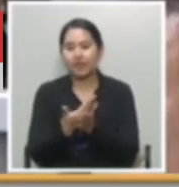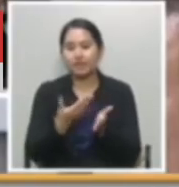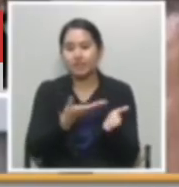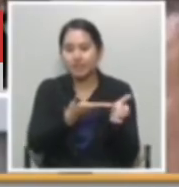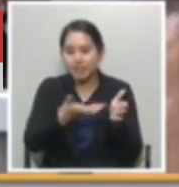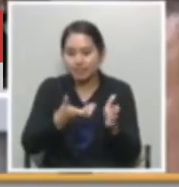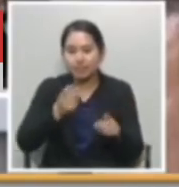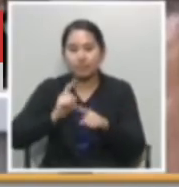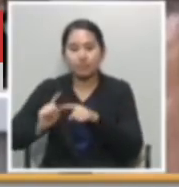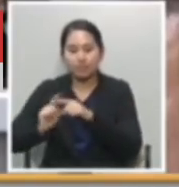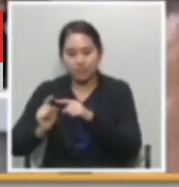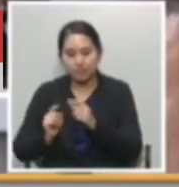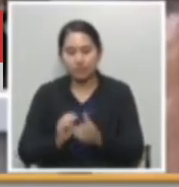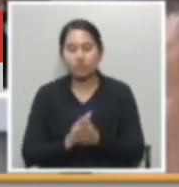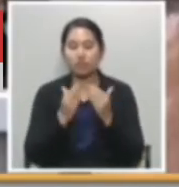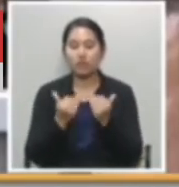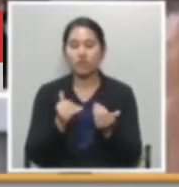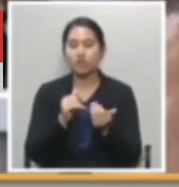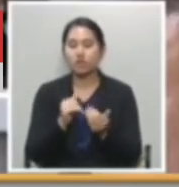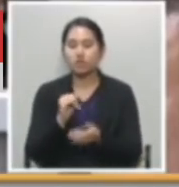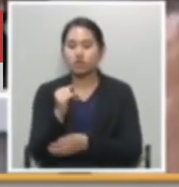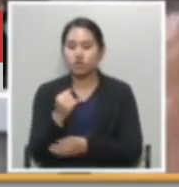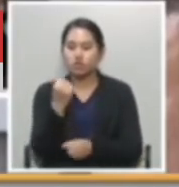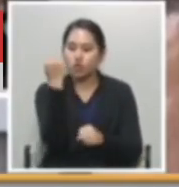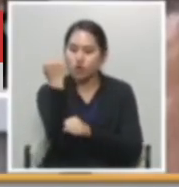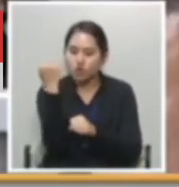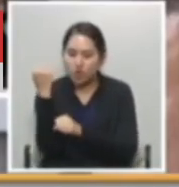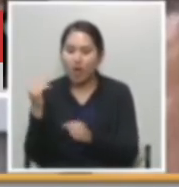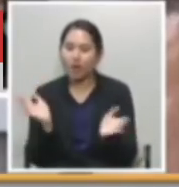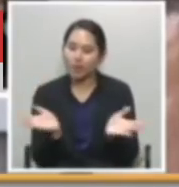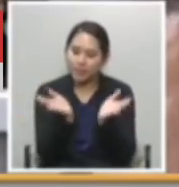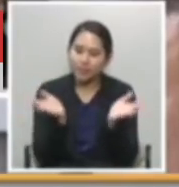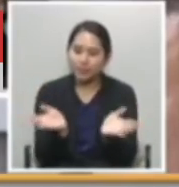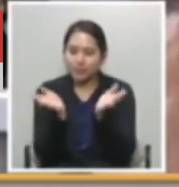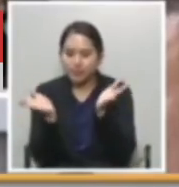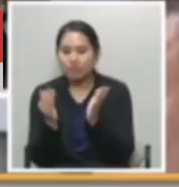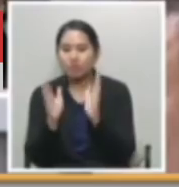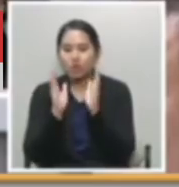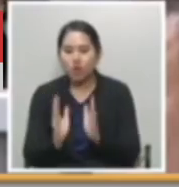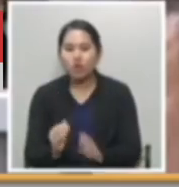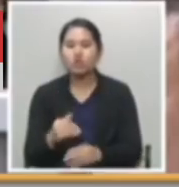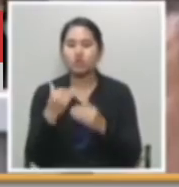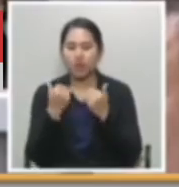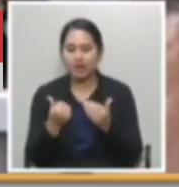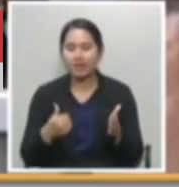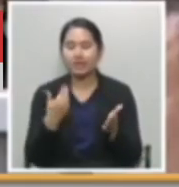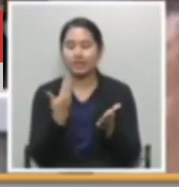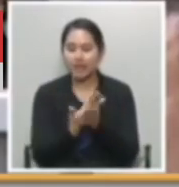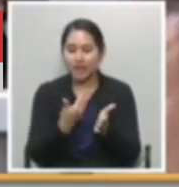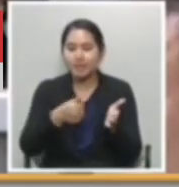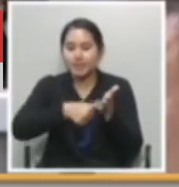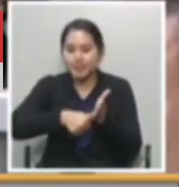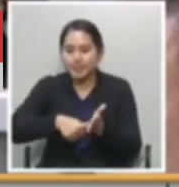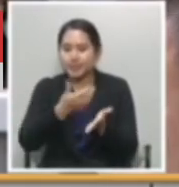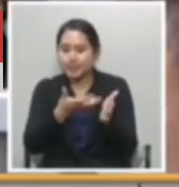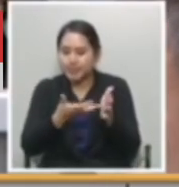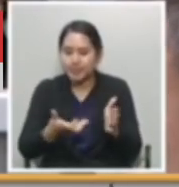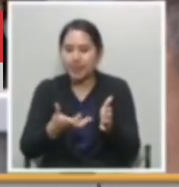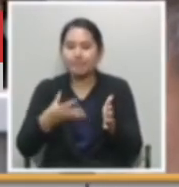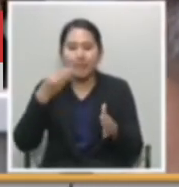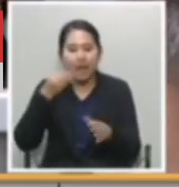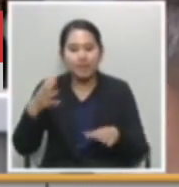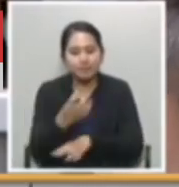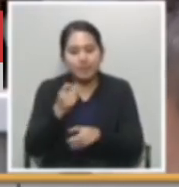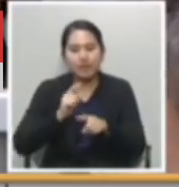นเป็นหนี้กันหมดแล้วบัวแต่บอกว่าโอ้ยผมจะส่งเสริมอย่างนั้นคนมันเป็นหนี้จะตายอยู่แล้วโดนฟ้องโดนยึดจะทำยังไง